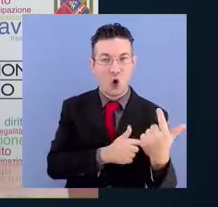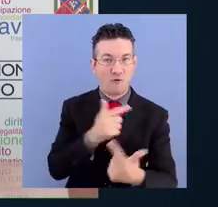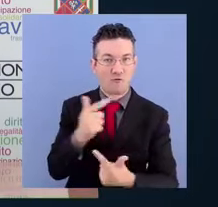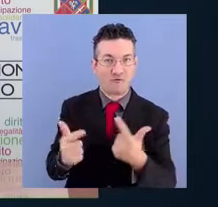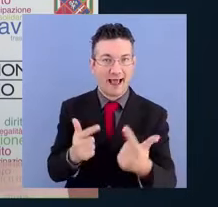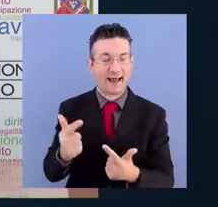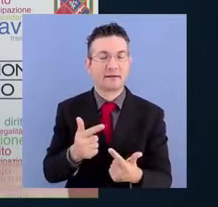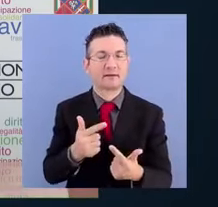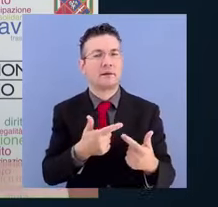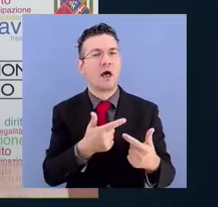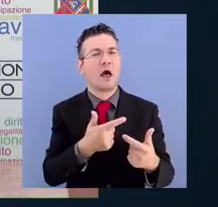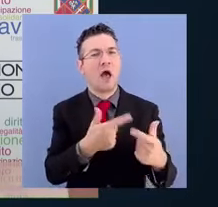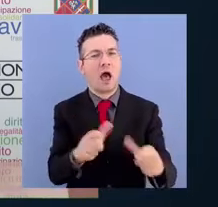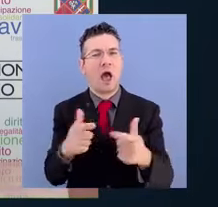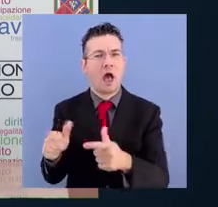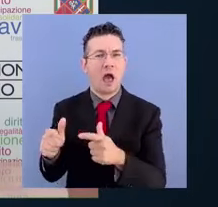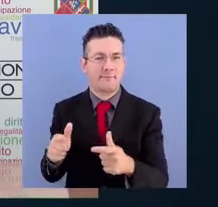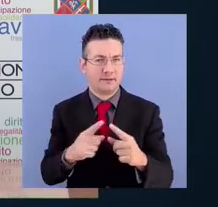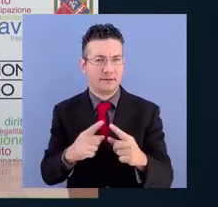di uno step fondamentale